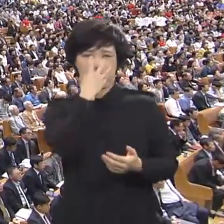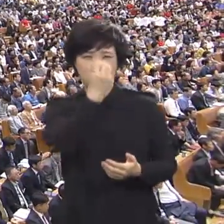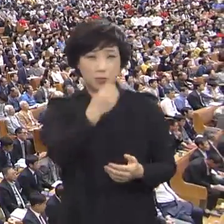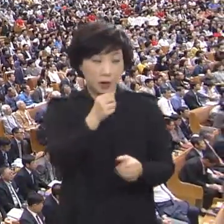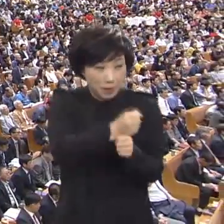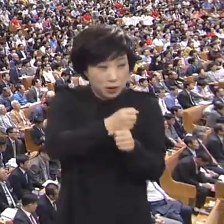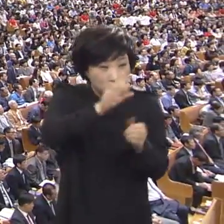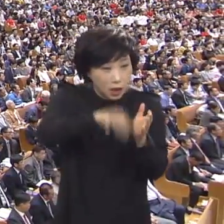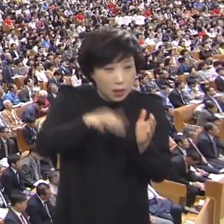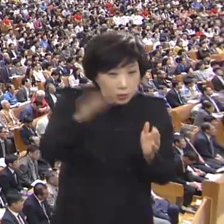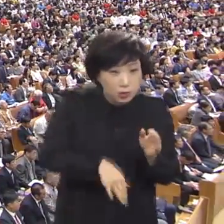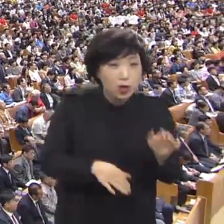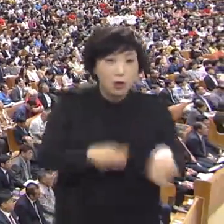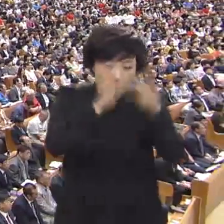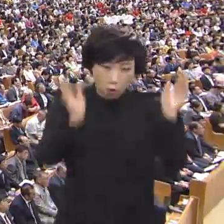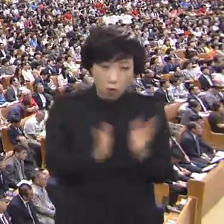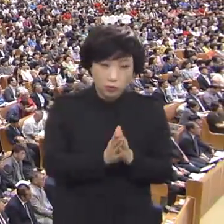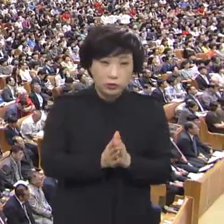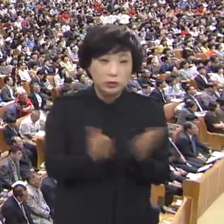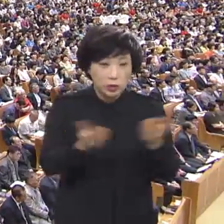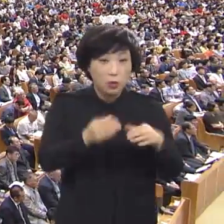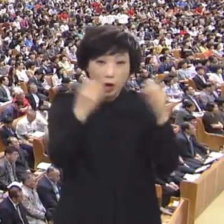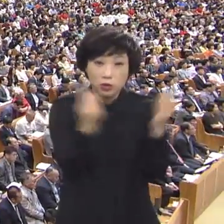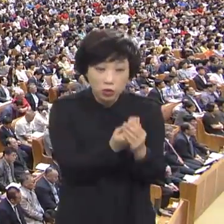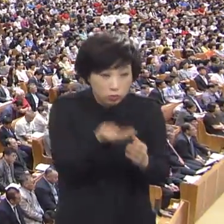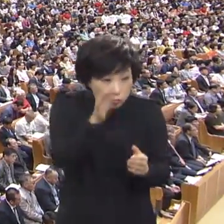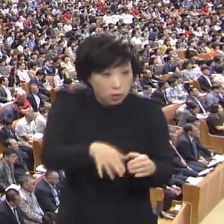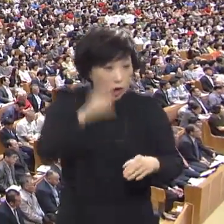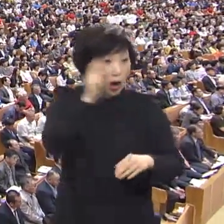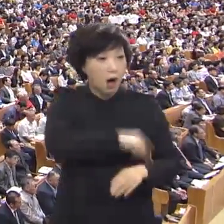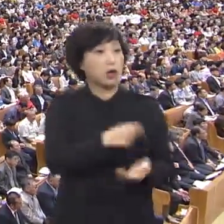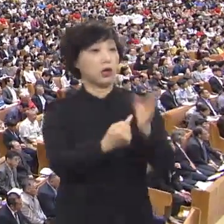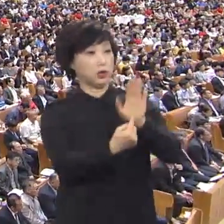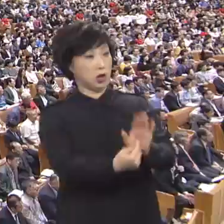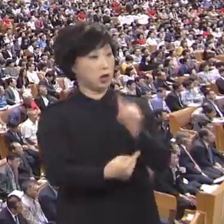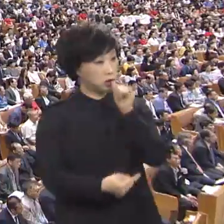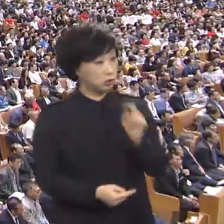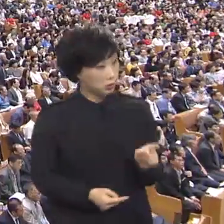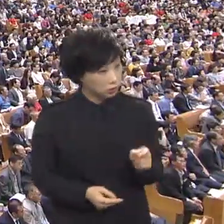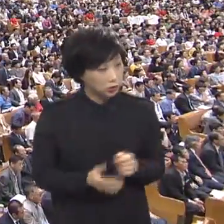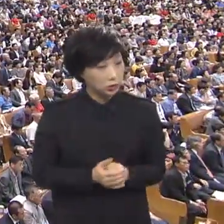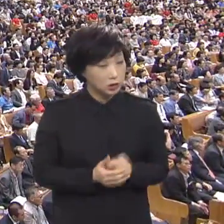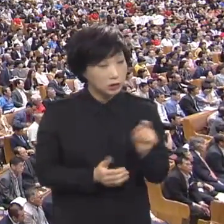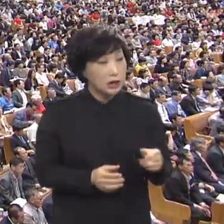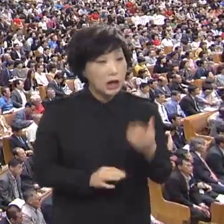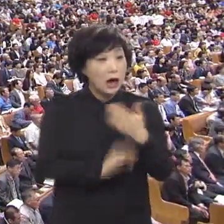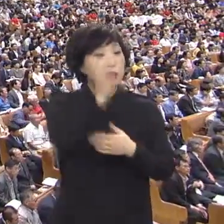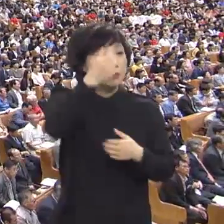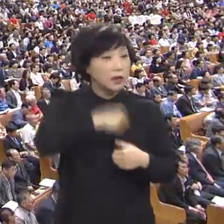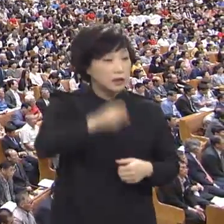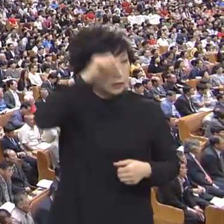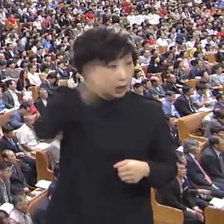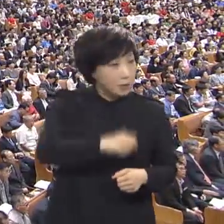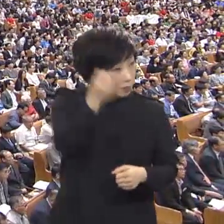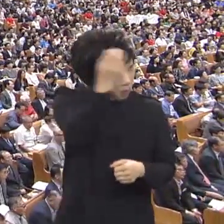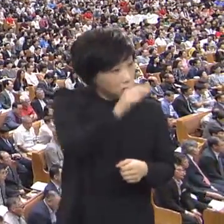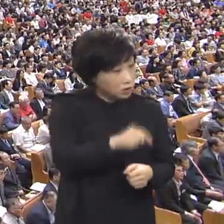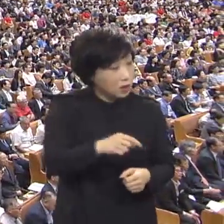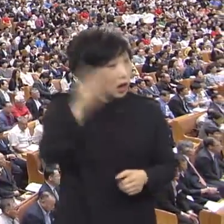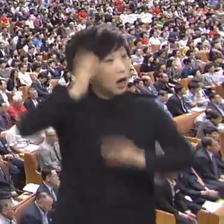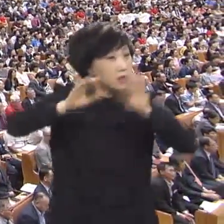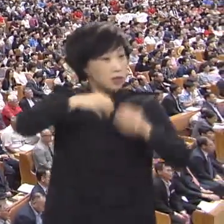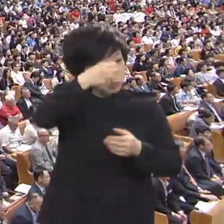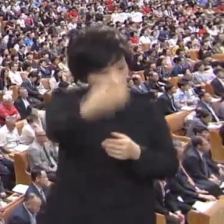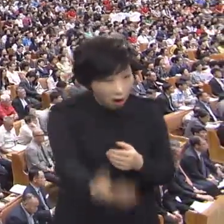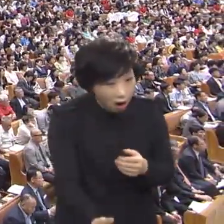지음을 받던 날로부터 내 모든 길에 완전하더니 마침내 불의가 드러났도다. 너 아침의 아들 계명성이여 어찌 그리